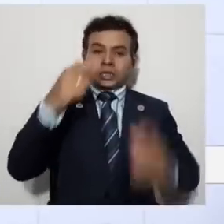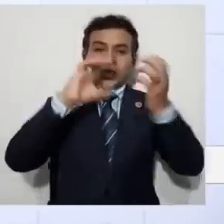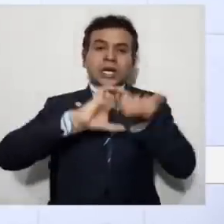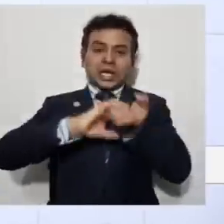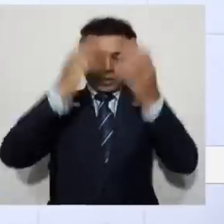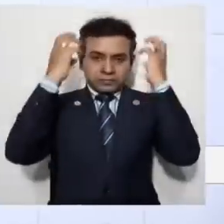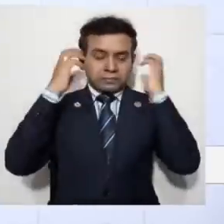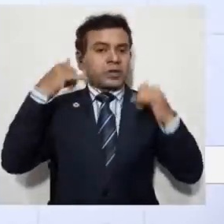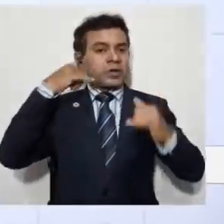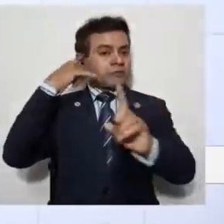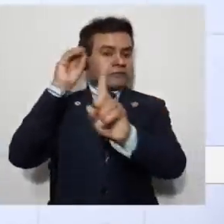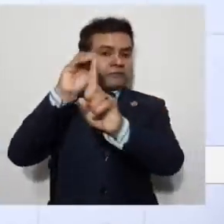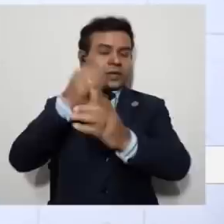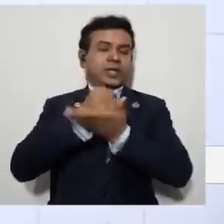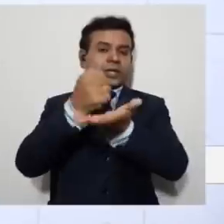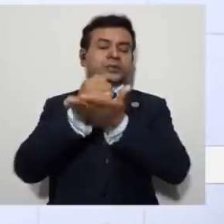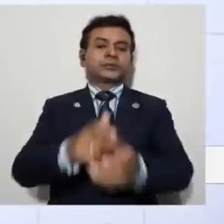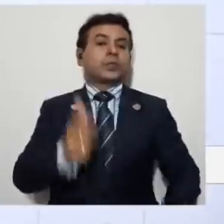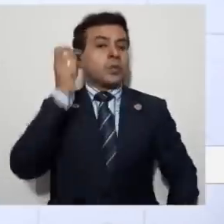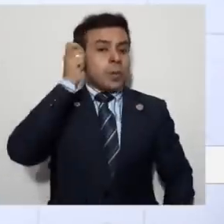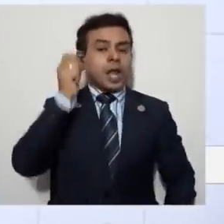দিয়ে যাচ্ছেন 4,044 জন।